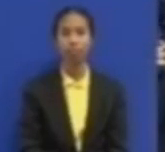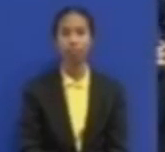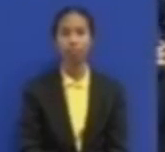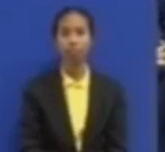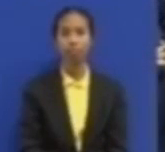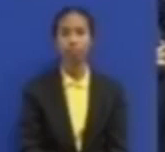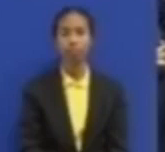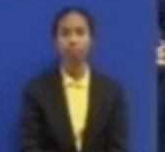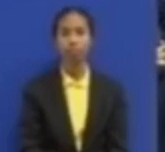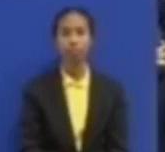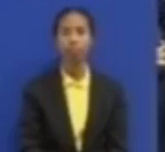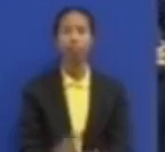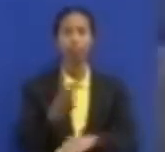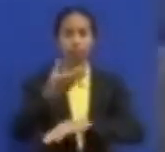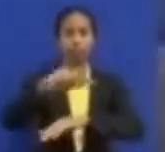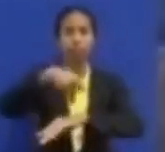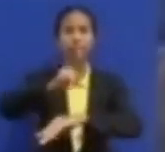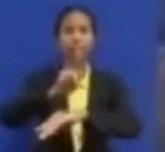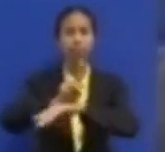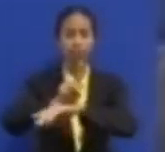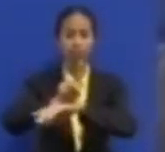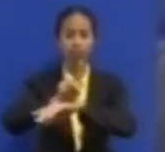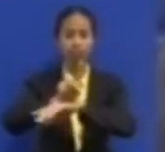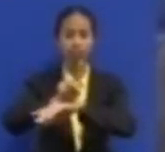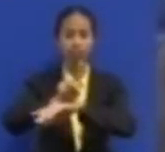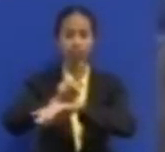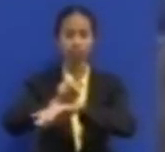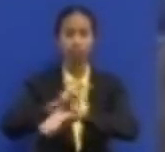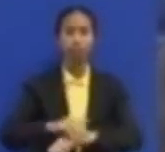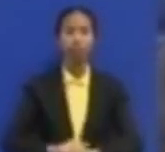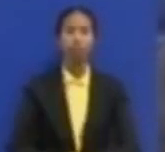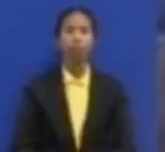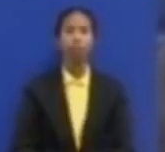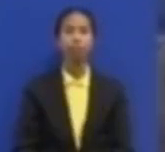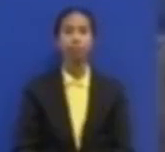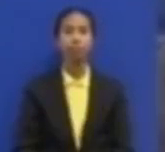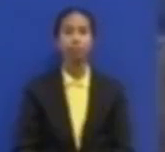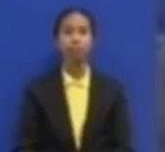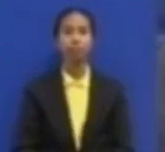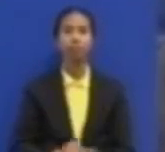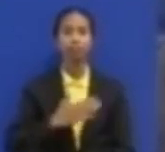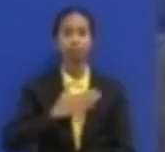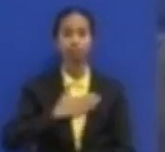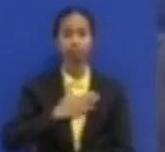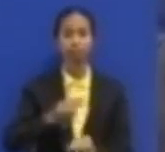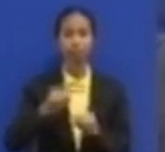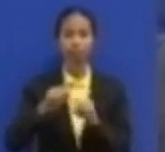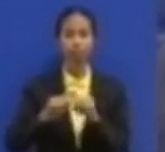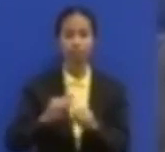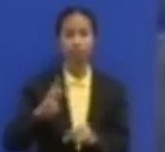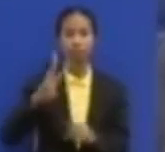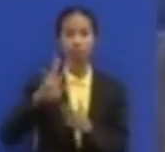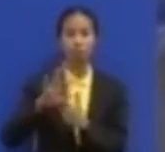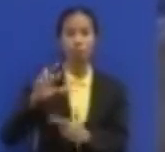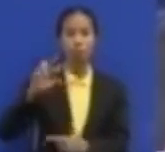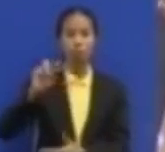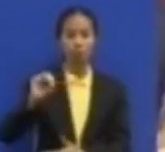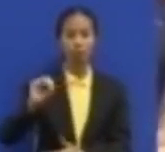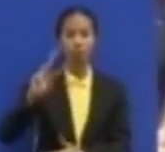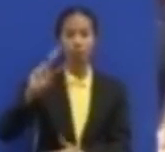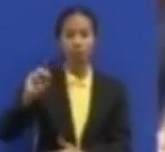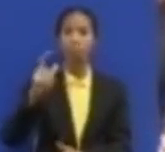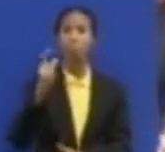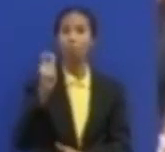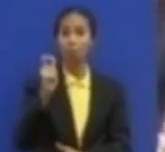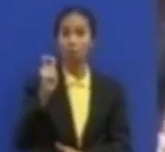เรียนท่านประธานสภาที่เคารพกระผมวันมหัตนอมัทธาพรรคประ